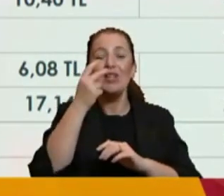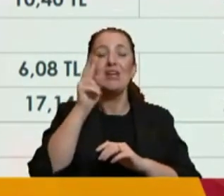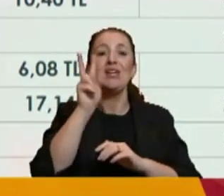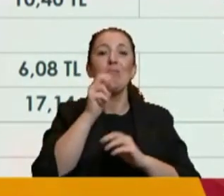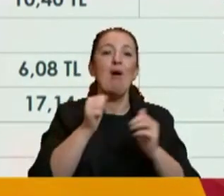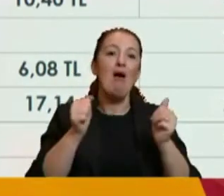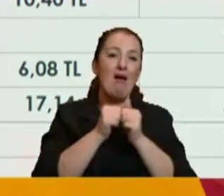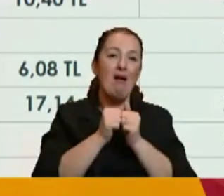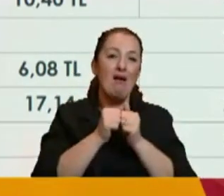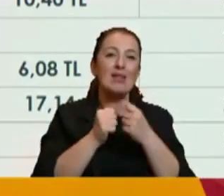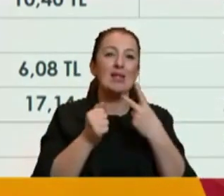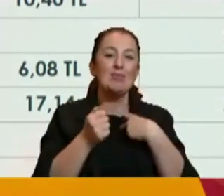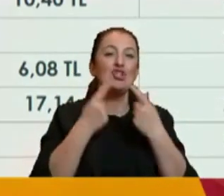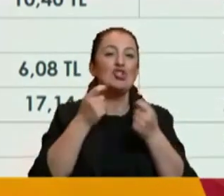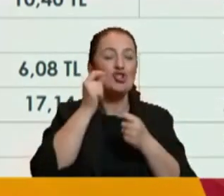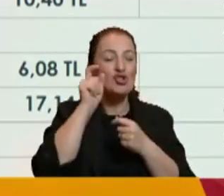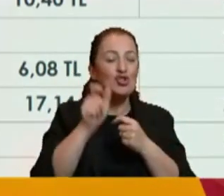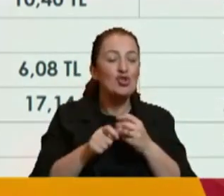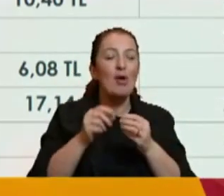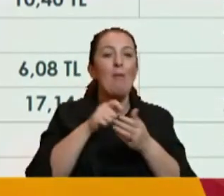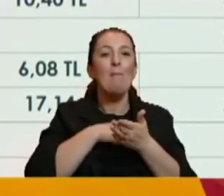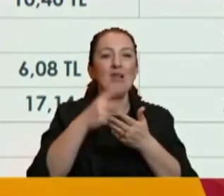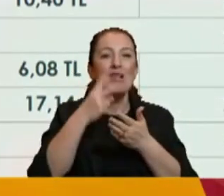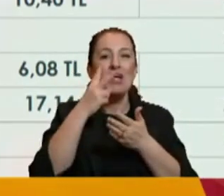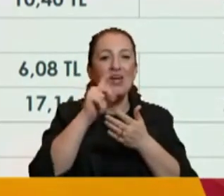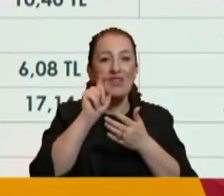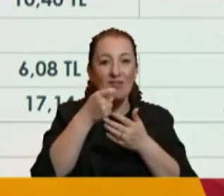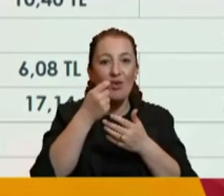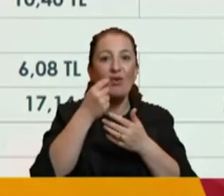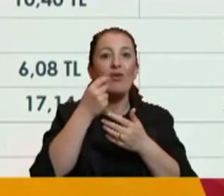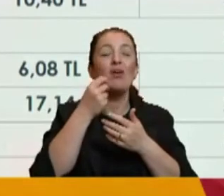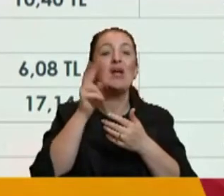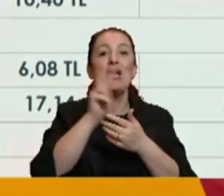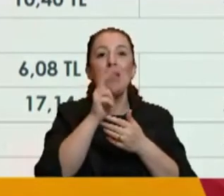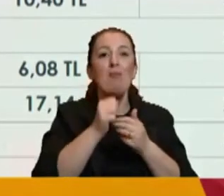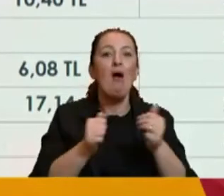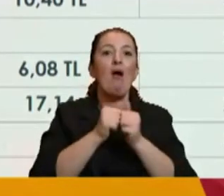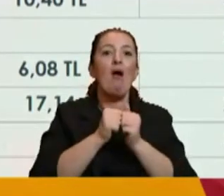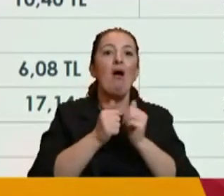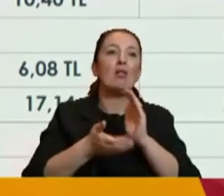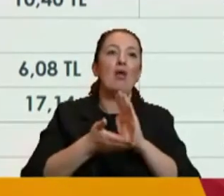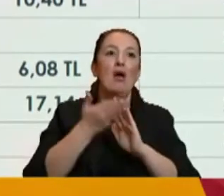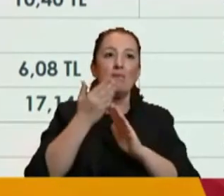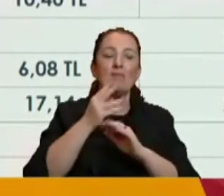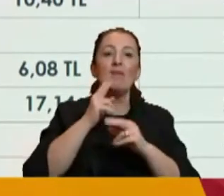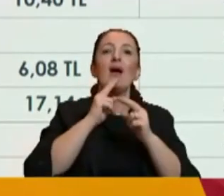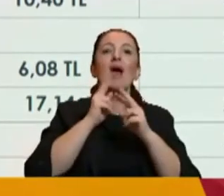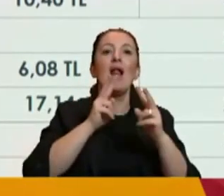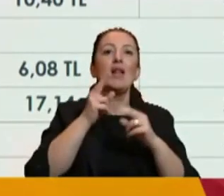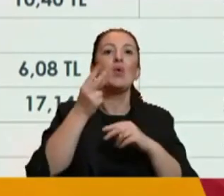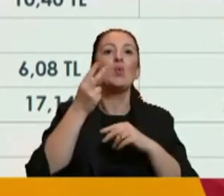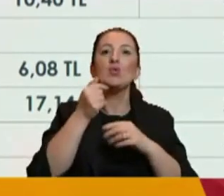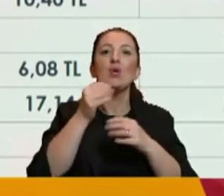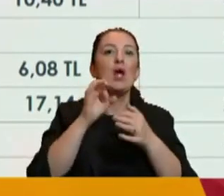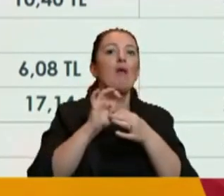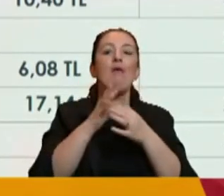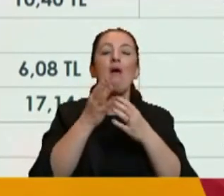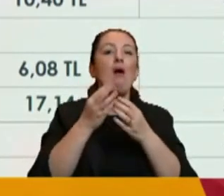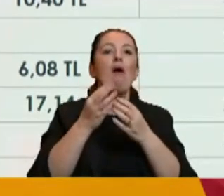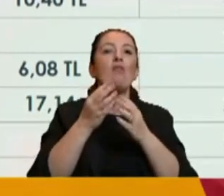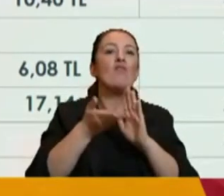kat Yani biz işçilik maaşını 2.20 kat artırmış ız bize elektrik ücreti ne kadar